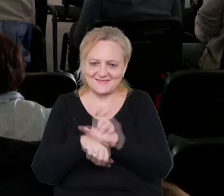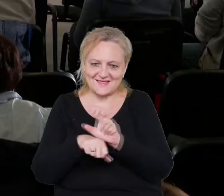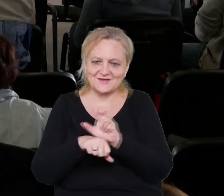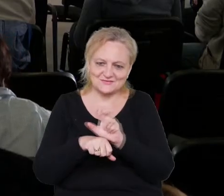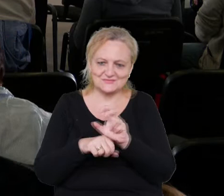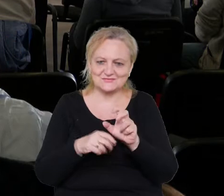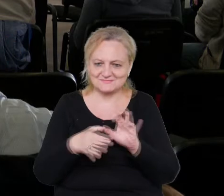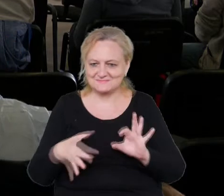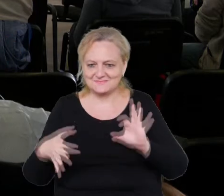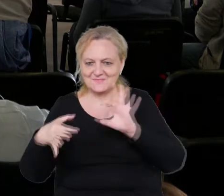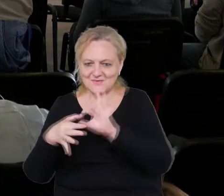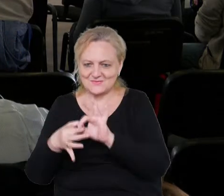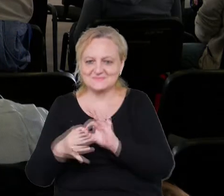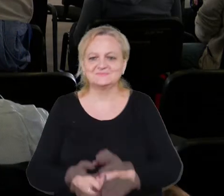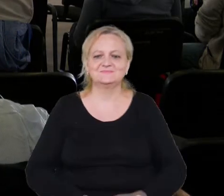spróbujemy